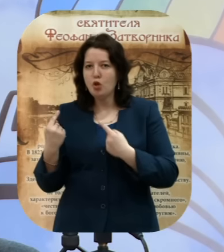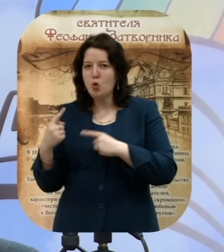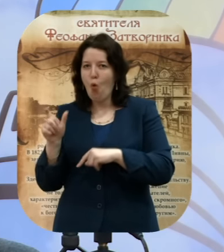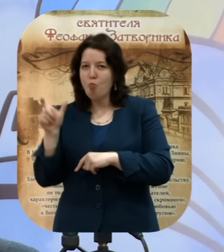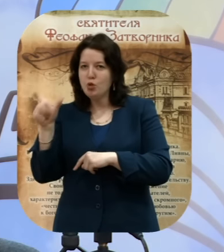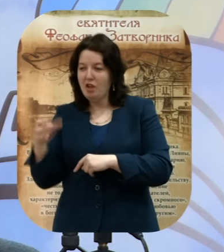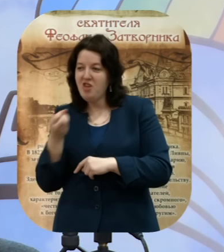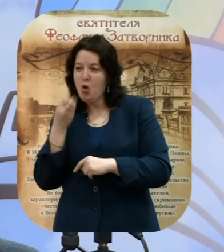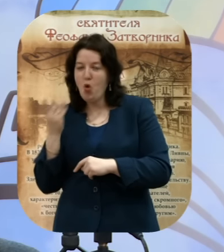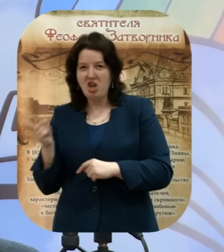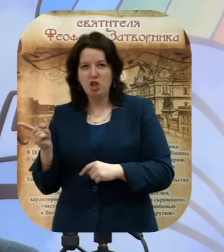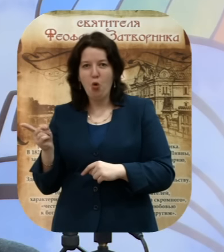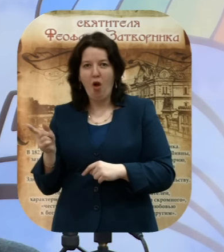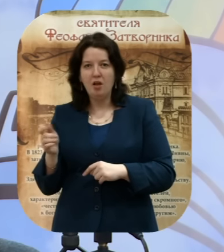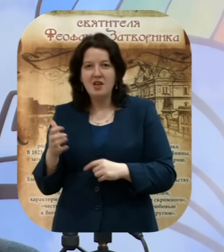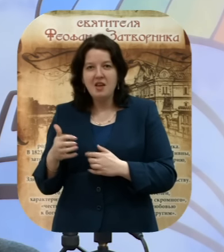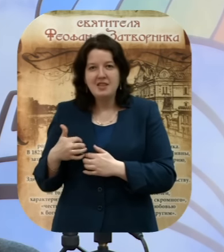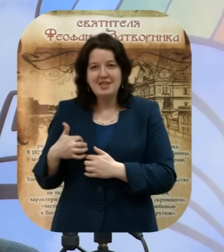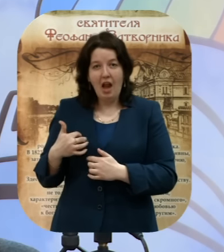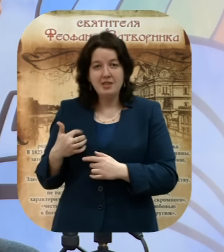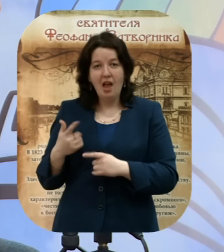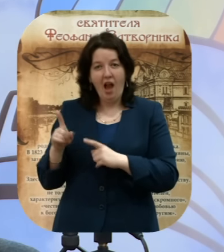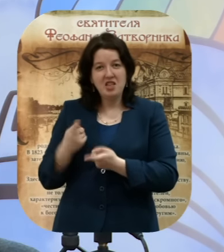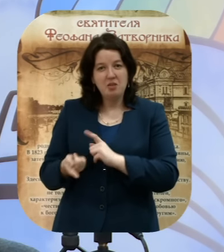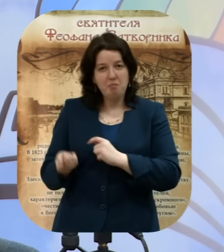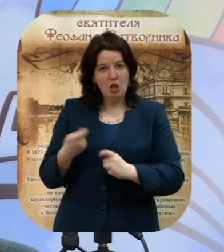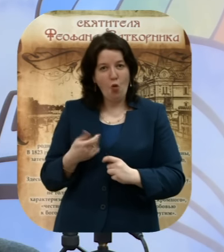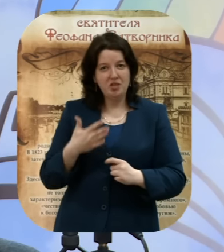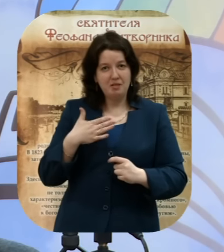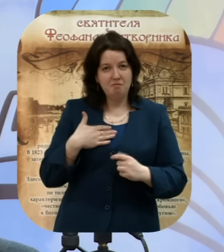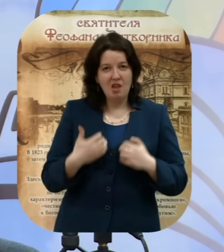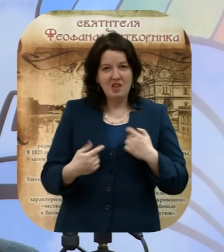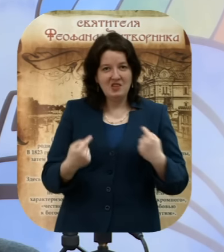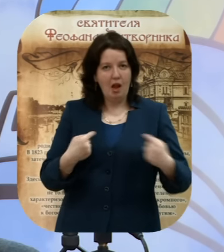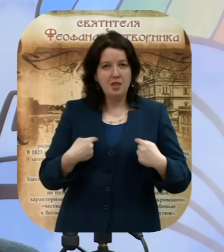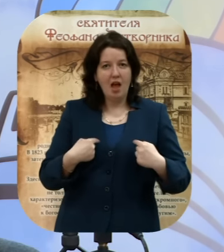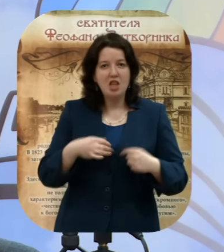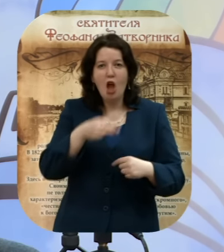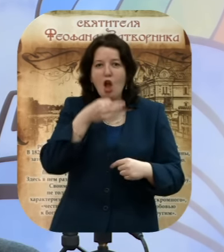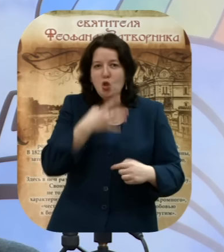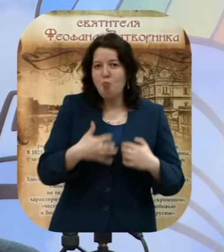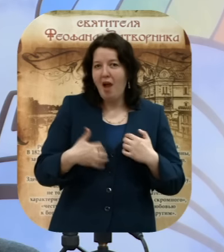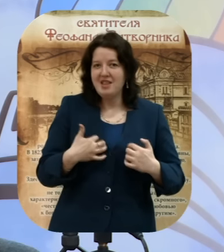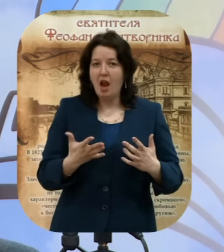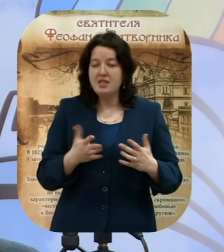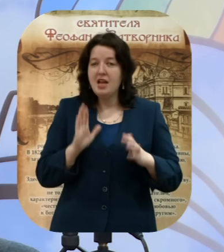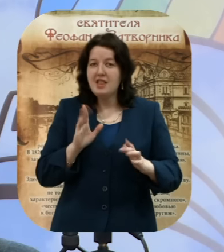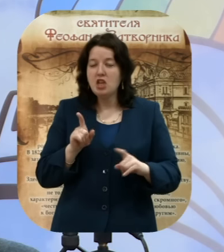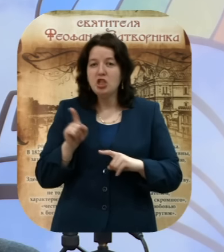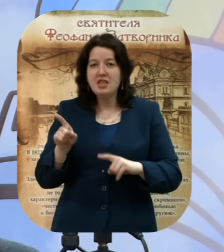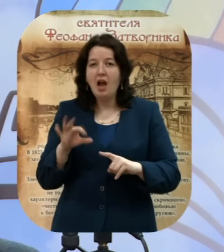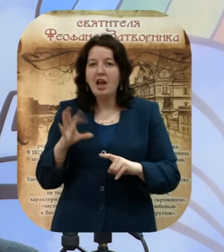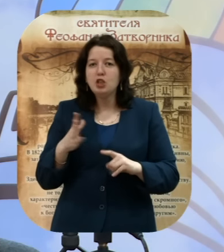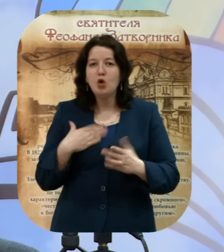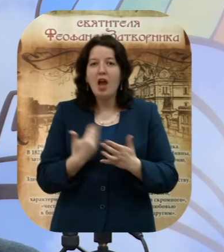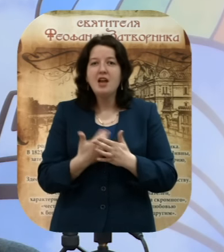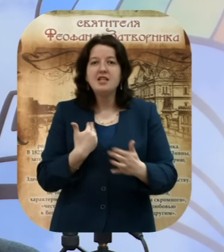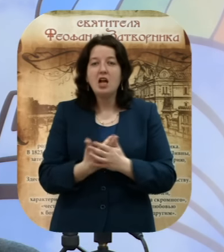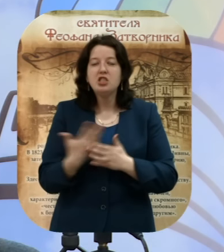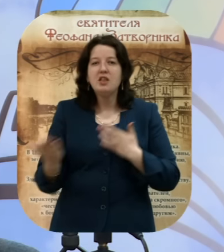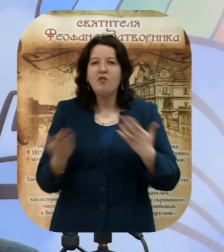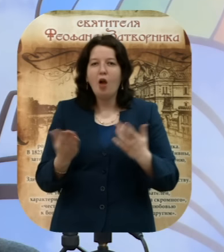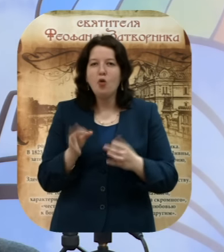Страсти, они приносят страдания, любые страсти. Любая страсть, даже та, которая, кажется, в какой-то